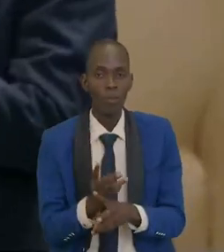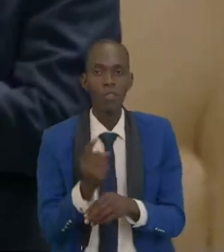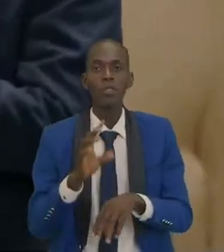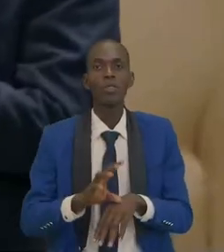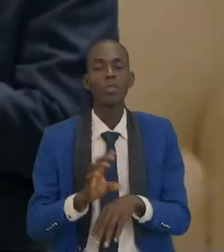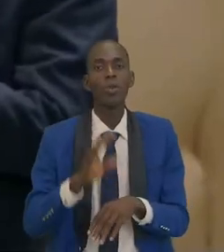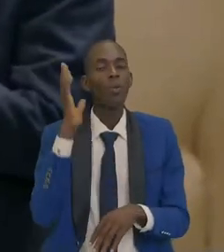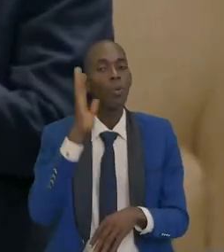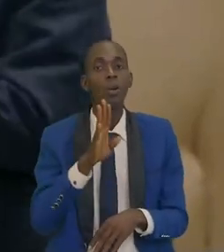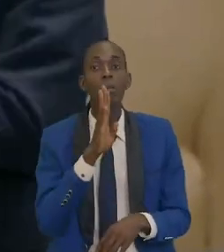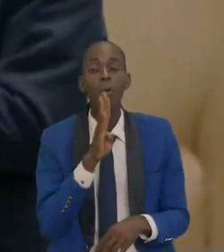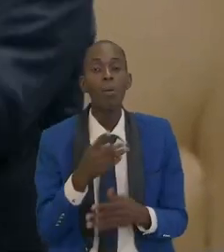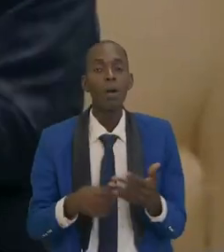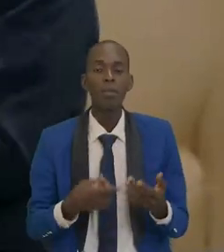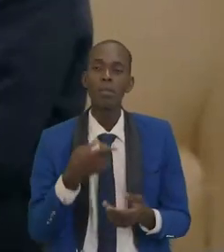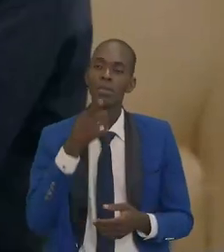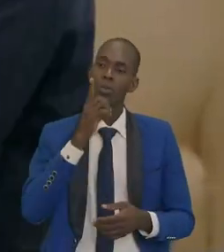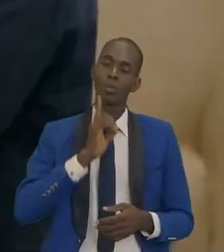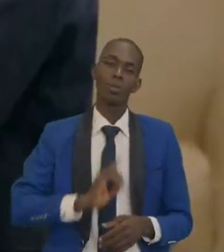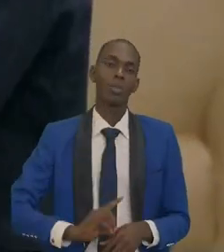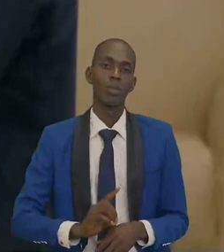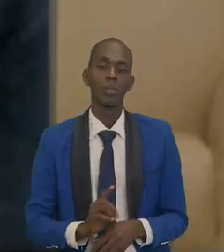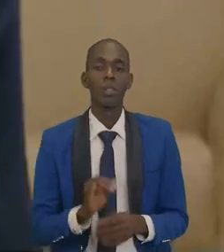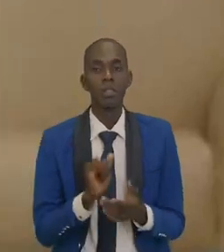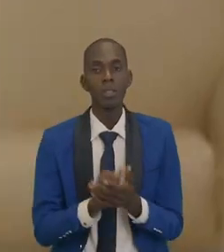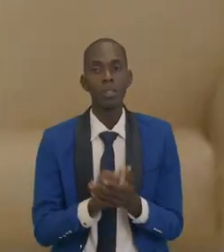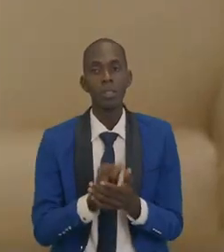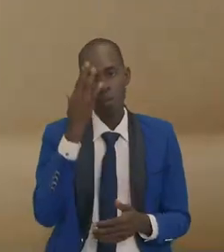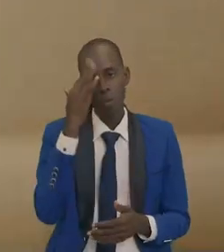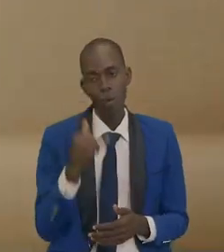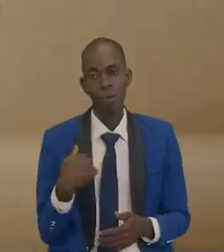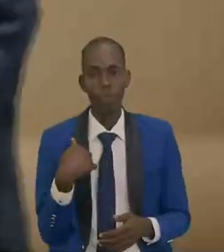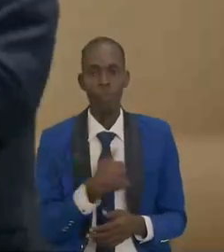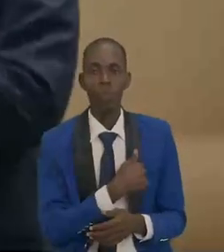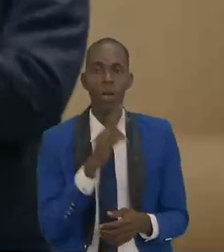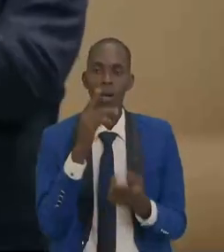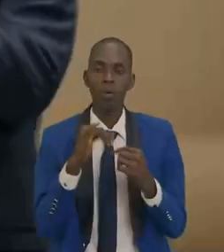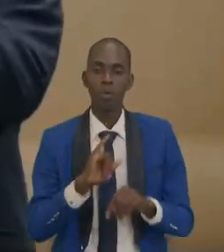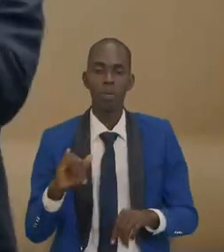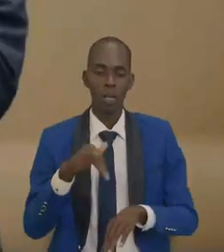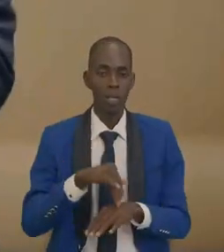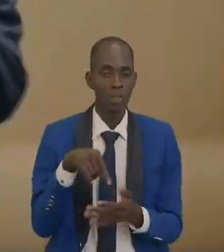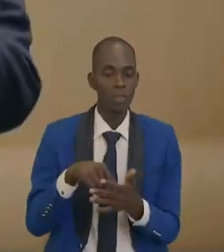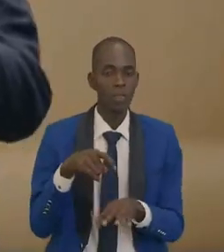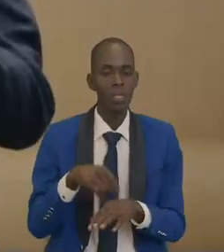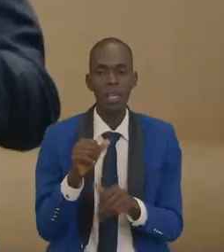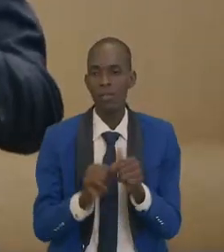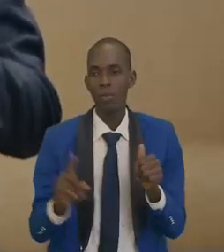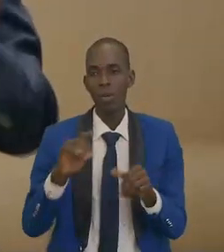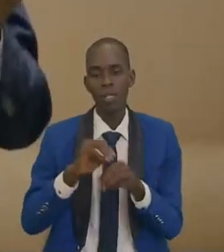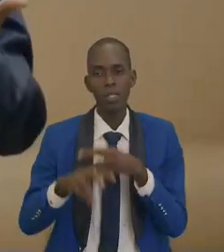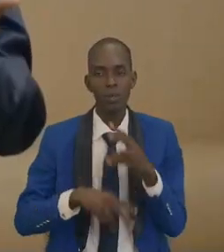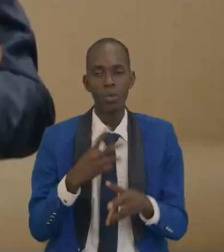l'Église sera engloutie. Voilà pourquoi nous venons en ce moment et de par le monde, dans